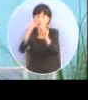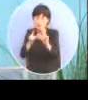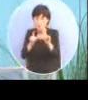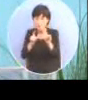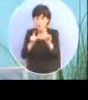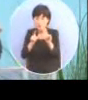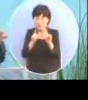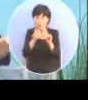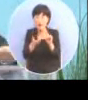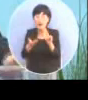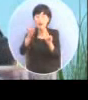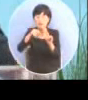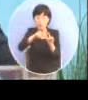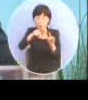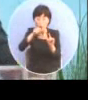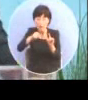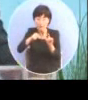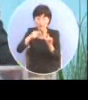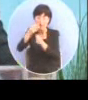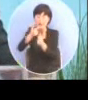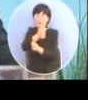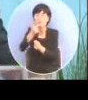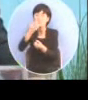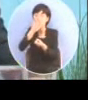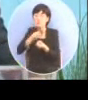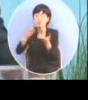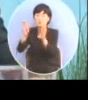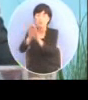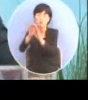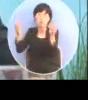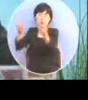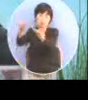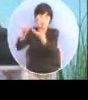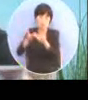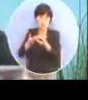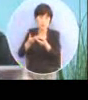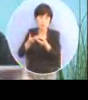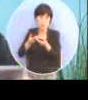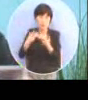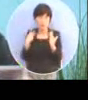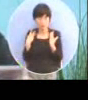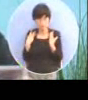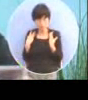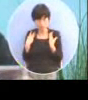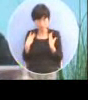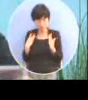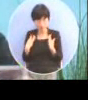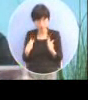Tôi tin chắc rằng cuộc đời các bạn Chúa sẽ sử dụng để làm nhiều việc lớn cho nước Đức Chúa